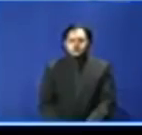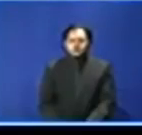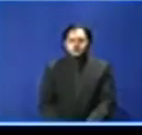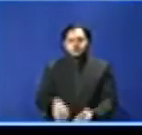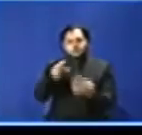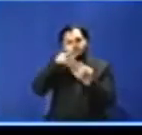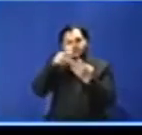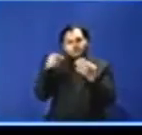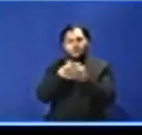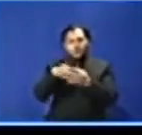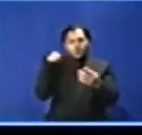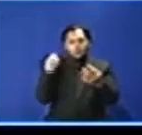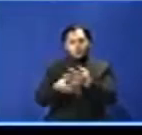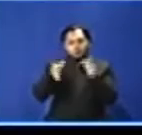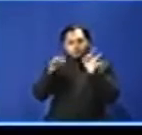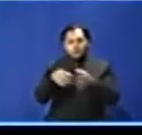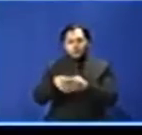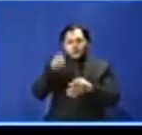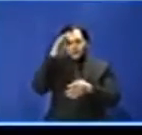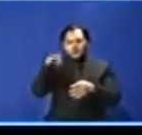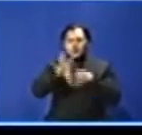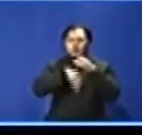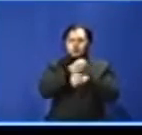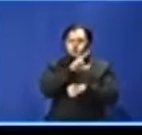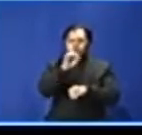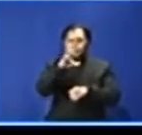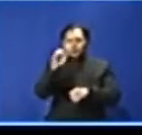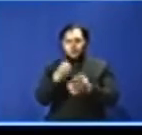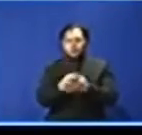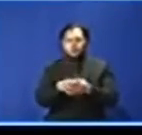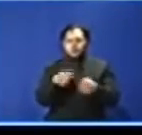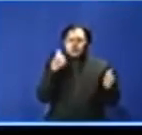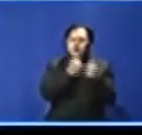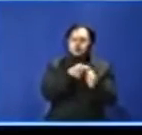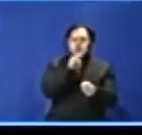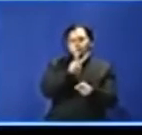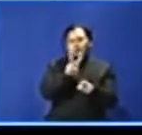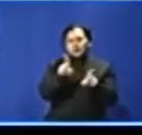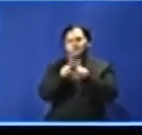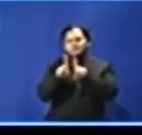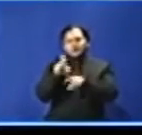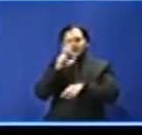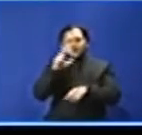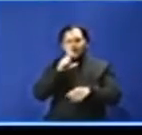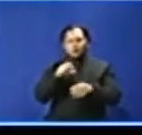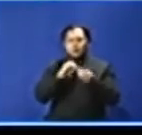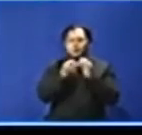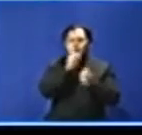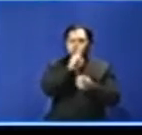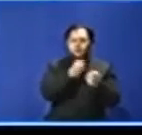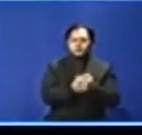pemilihan walikota Blitar tahun 2020 diikuti dua Pasangan calon pasangan nomor urut